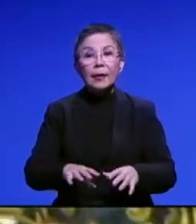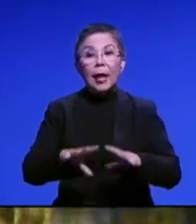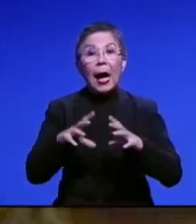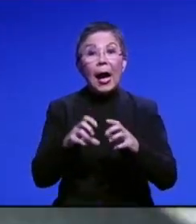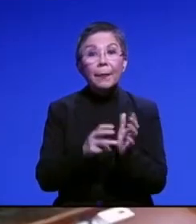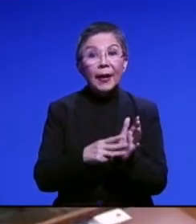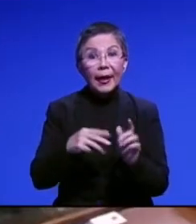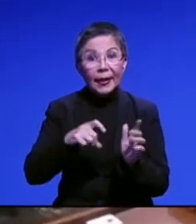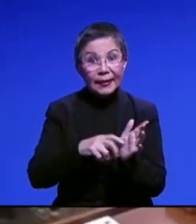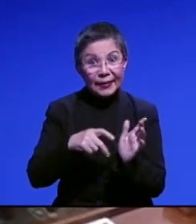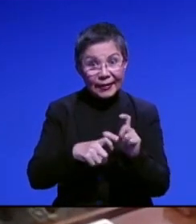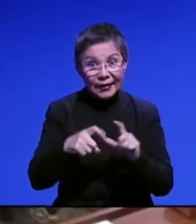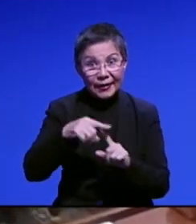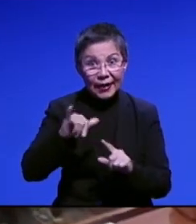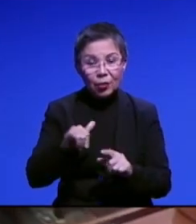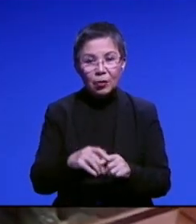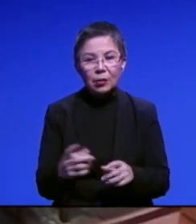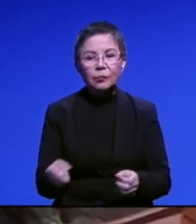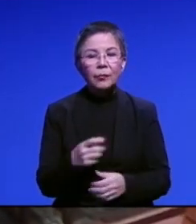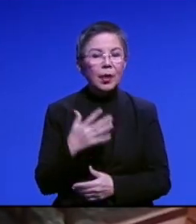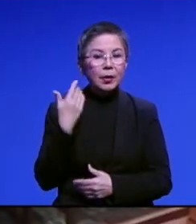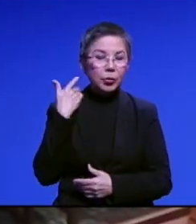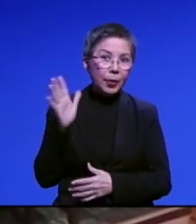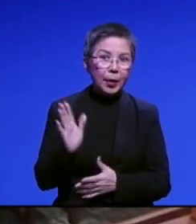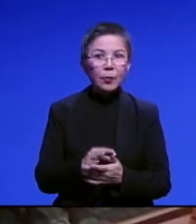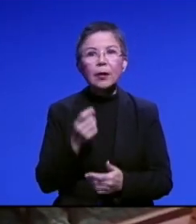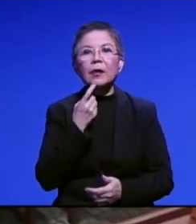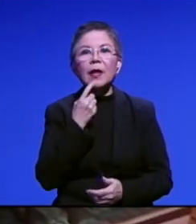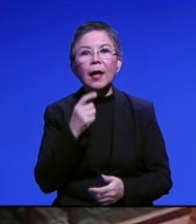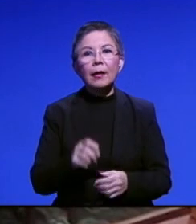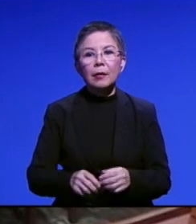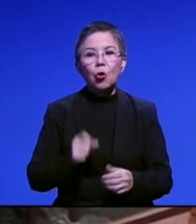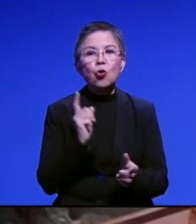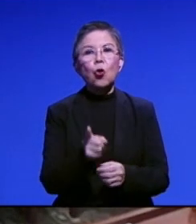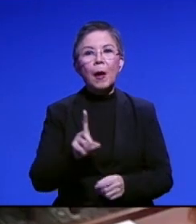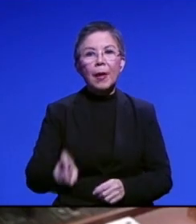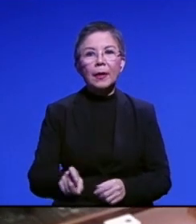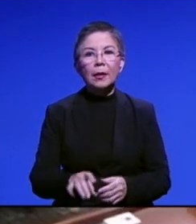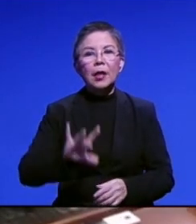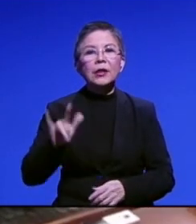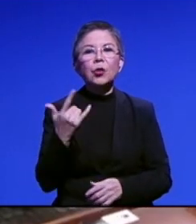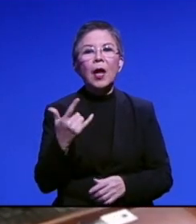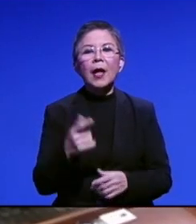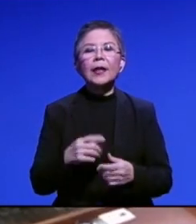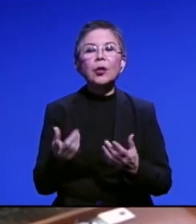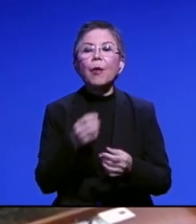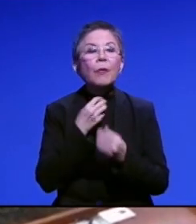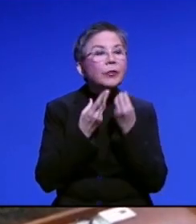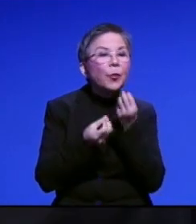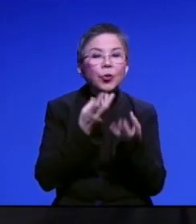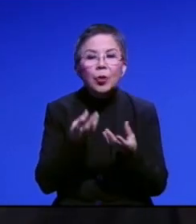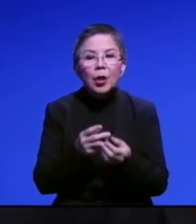International Usman Hamid berkomentar dingin terhadap wacana hukuman mati. Presiden Jokowi dinilai hanya membangun sentimen,